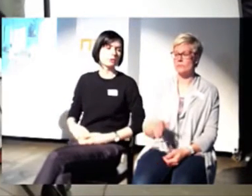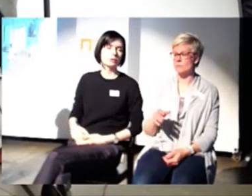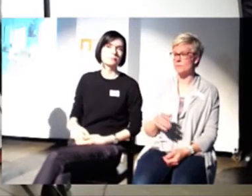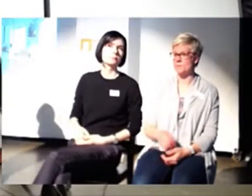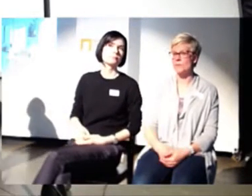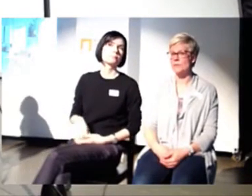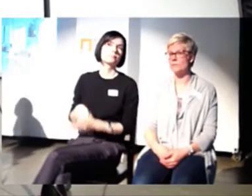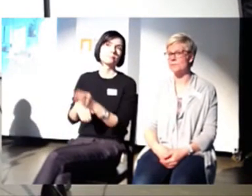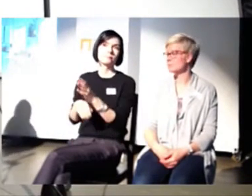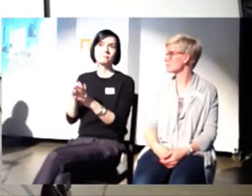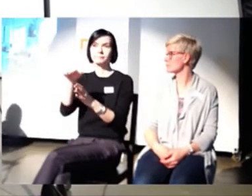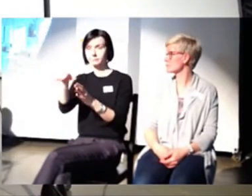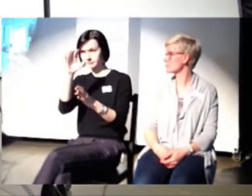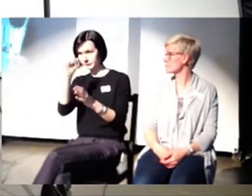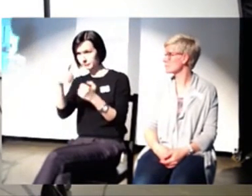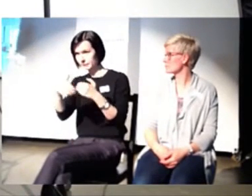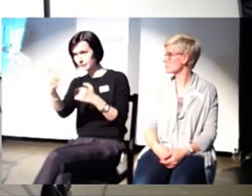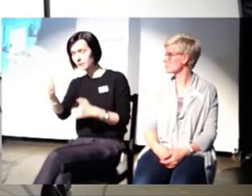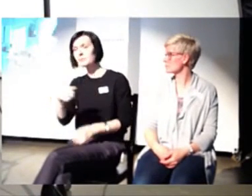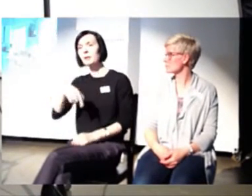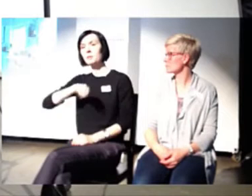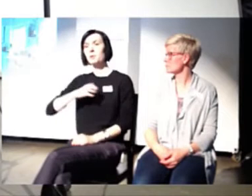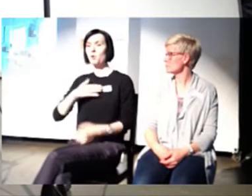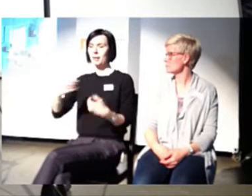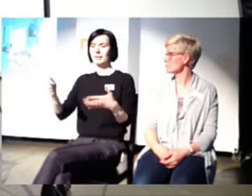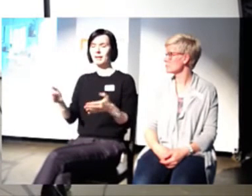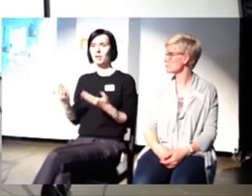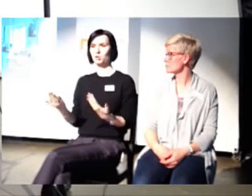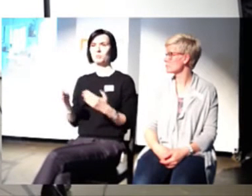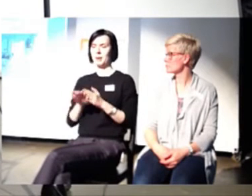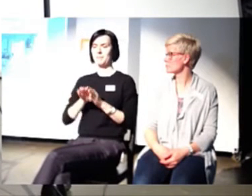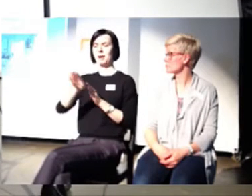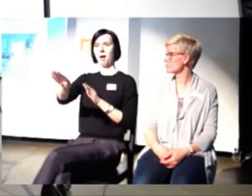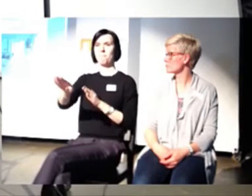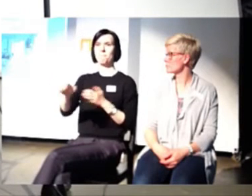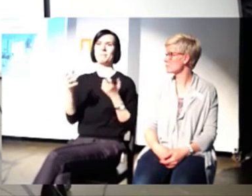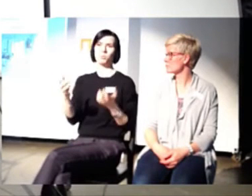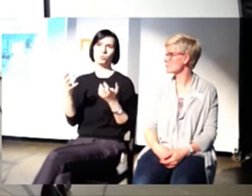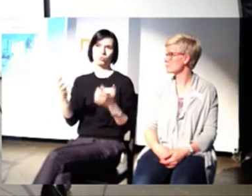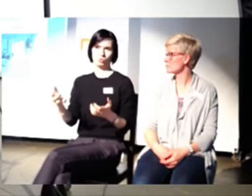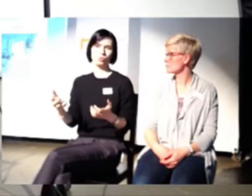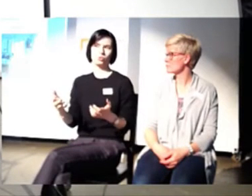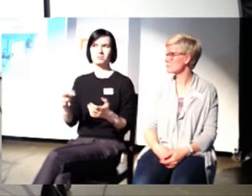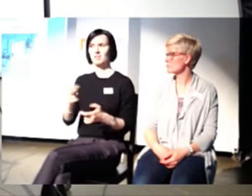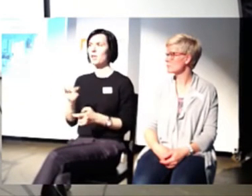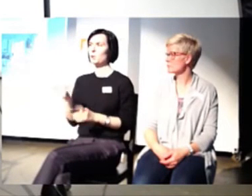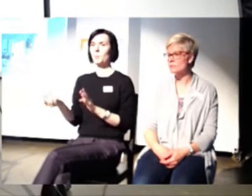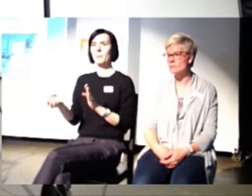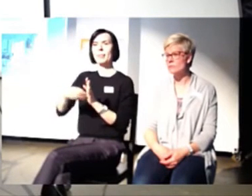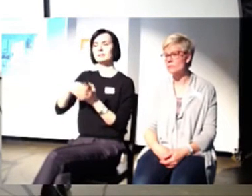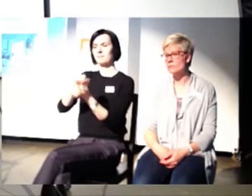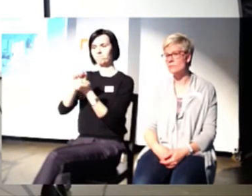No, tiloissa ei tällä hetkellä siis ole minkäänlaisia ramppeja eikä mitään muitakaan lisävarusteita, mutta me olemme